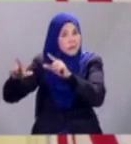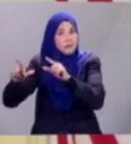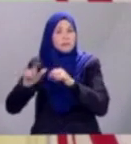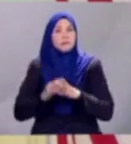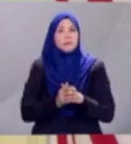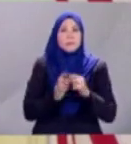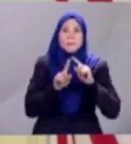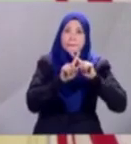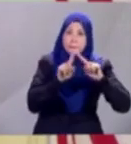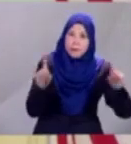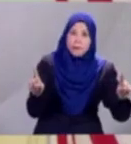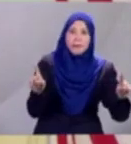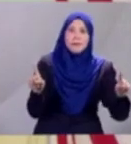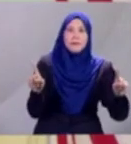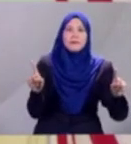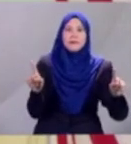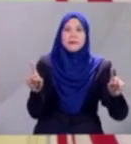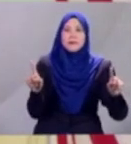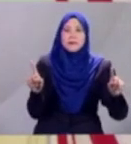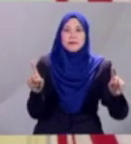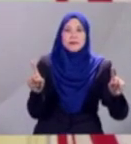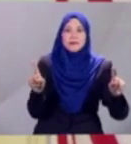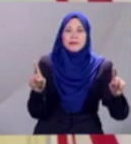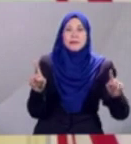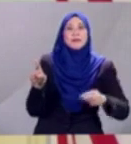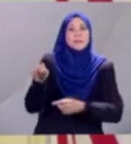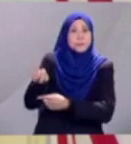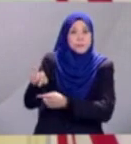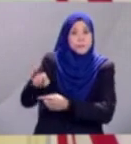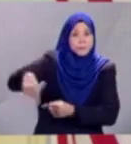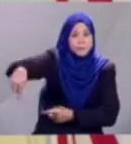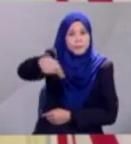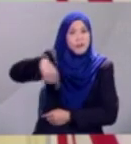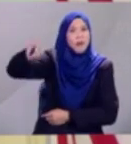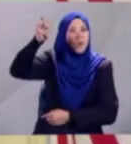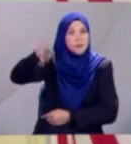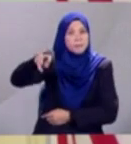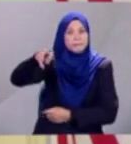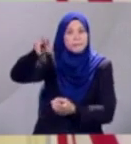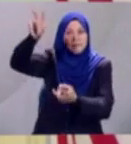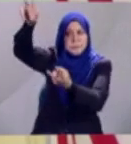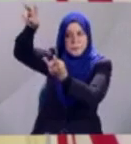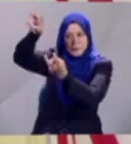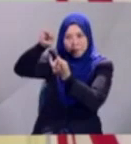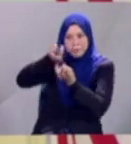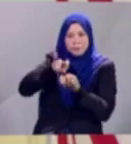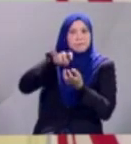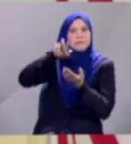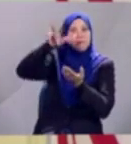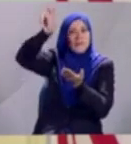Walau bagaimanapun, mereka wajib untuk memuat turun aplikasi My